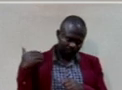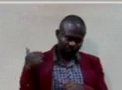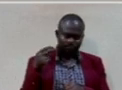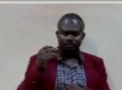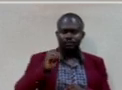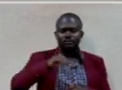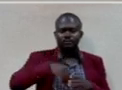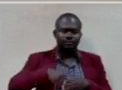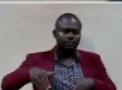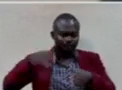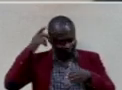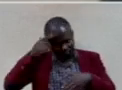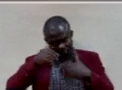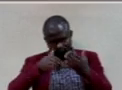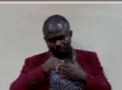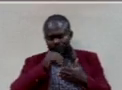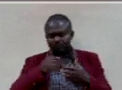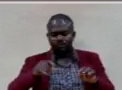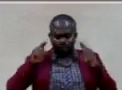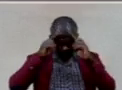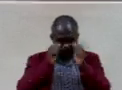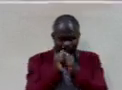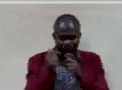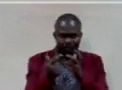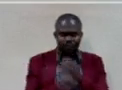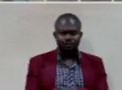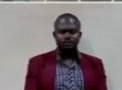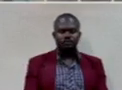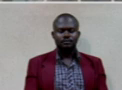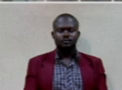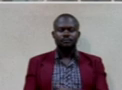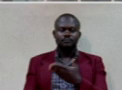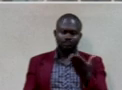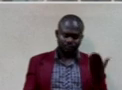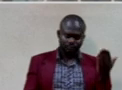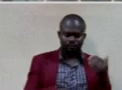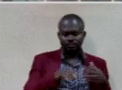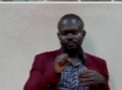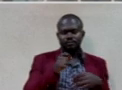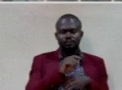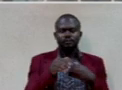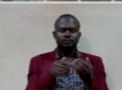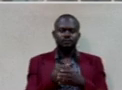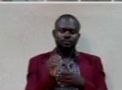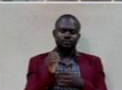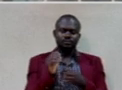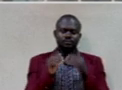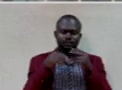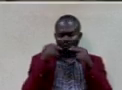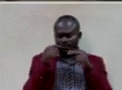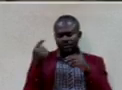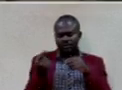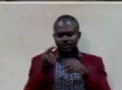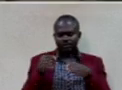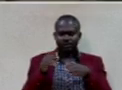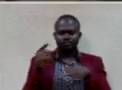itarajyamo kaburimbo, itaragira kaminuza n'ibindi. Uko niko Rusizi nayo yacungiraga kuri hoteli imwe,